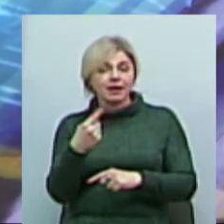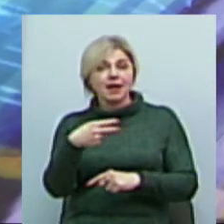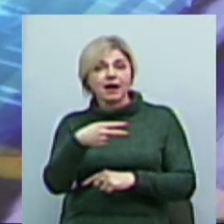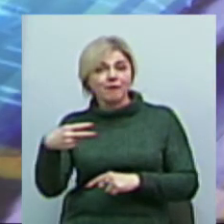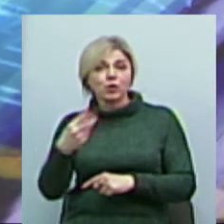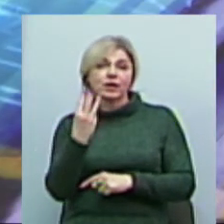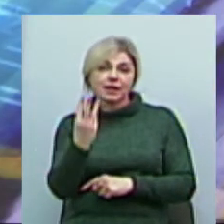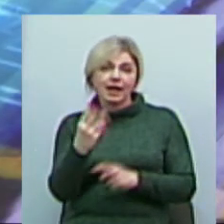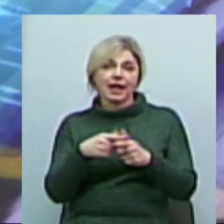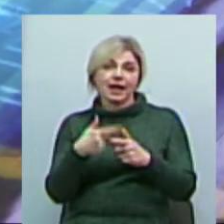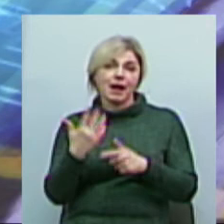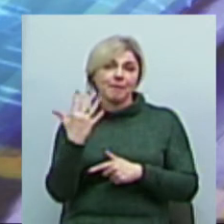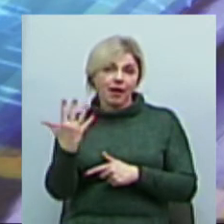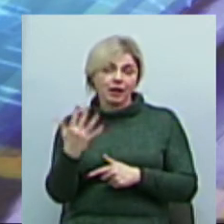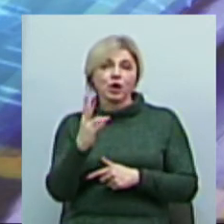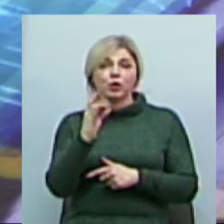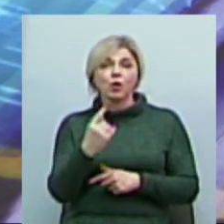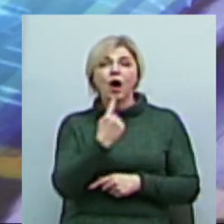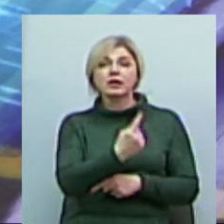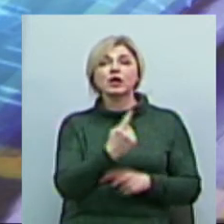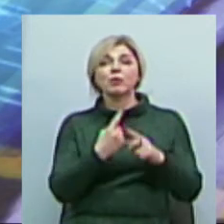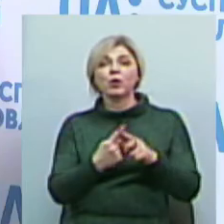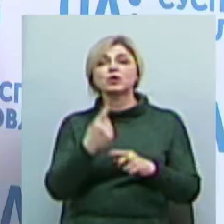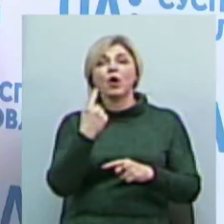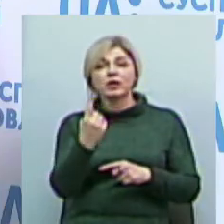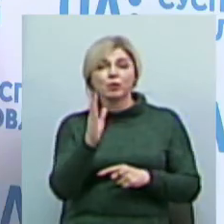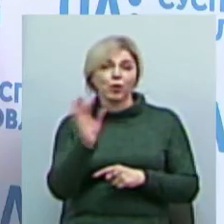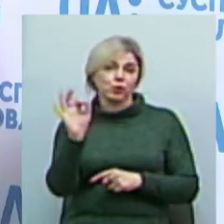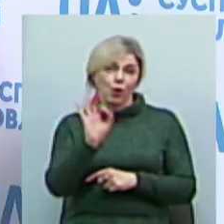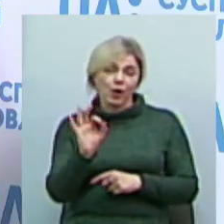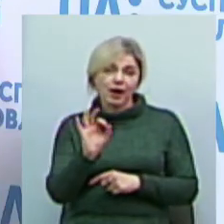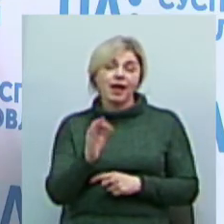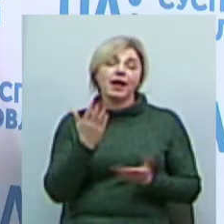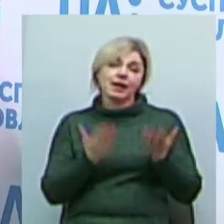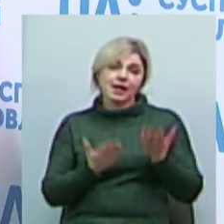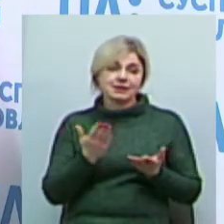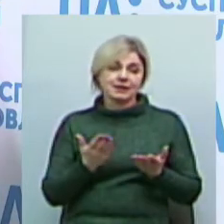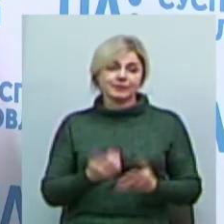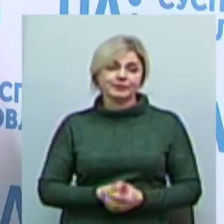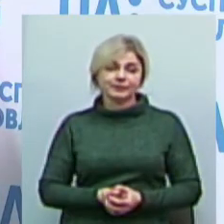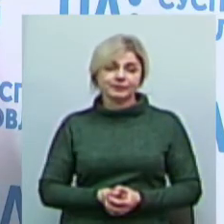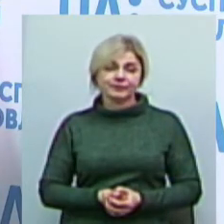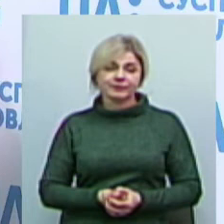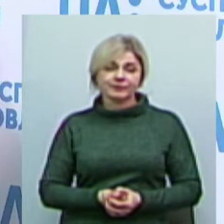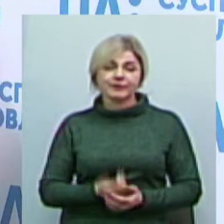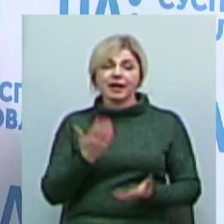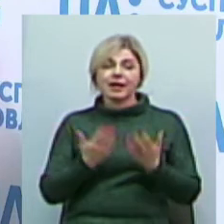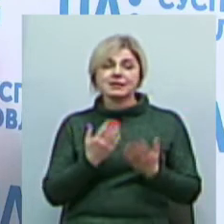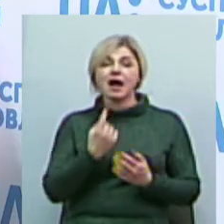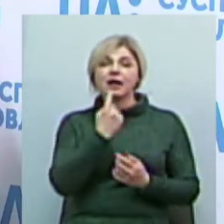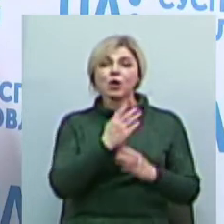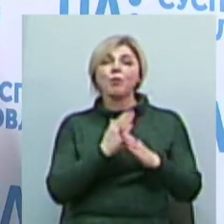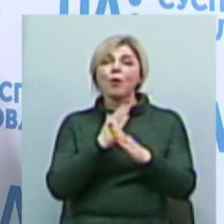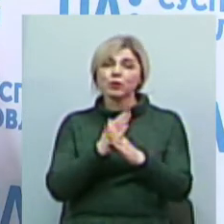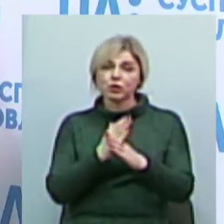5, но 1 плюс 0 будет 0. И если мы приходим к органам... 1 помножить на 0. Ну, 1